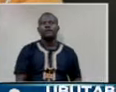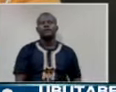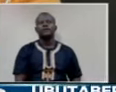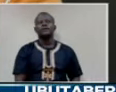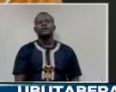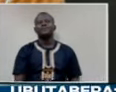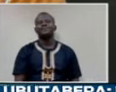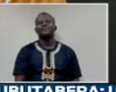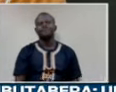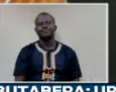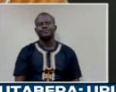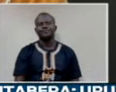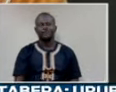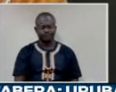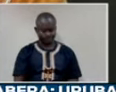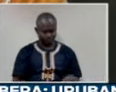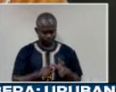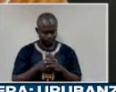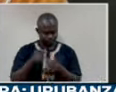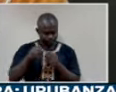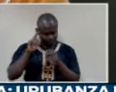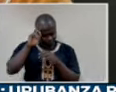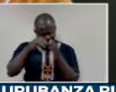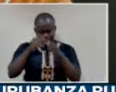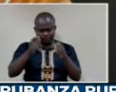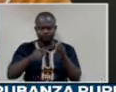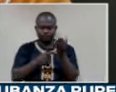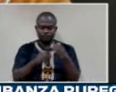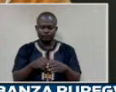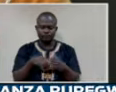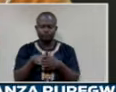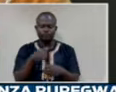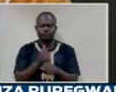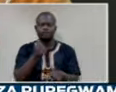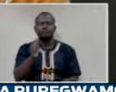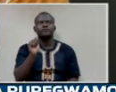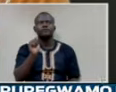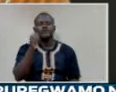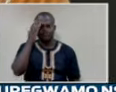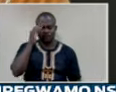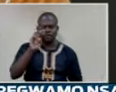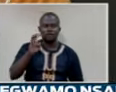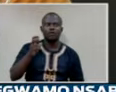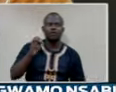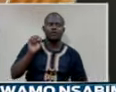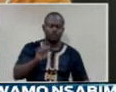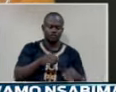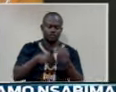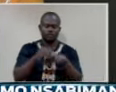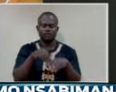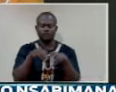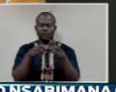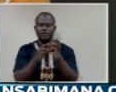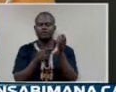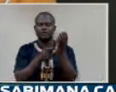uburyo bw'ikoranabuhanga mu byo bakora kugira ngo babashe kuba bakora gucuruza ibihangano byabo mu buryo buri online cyangwa digital